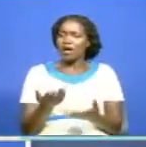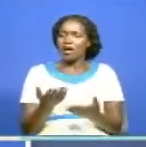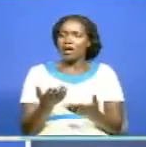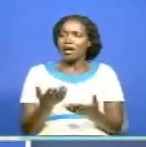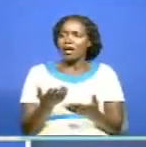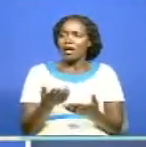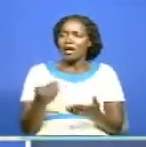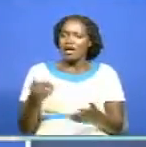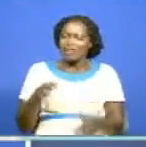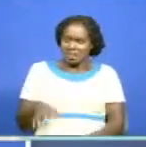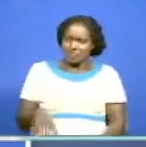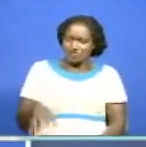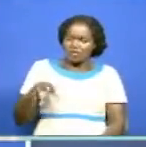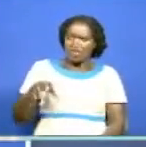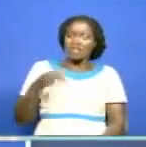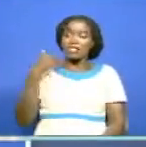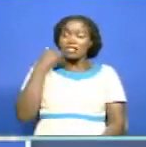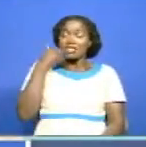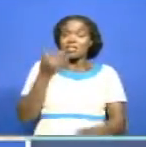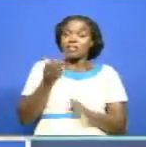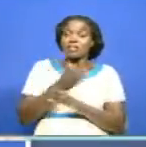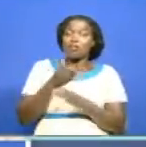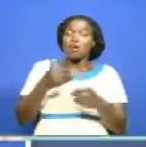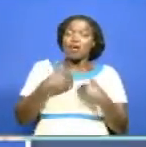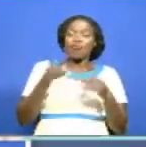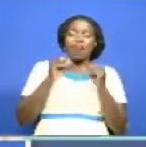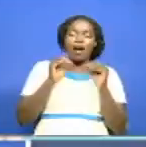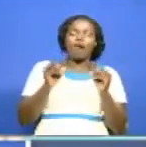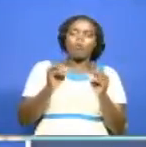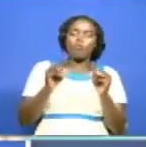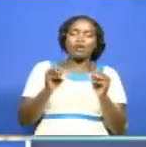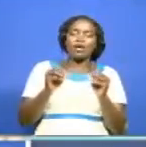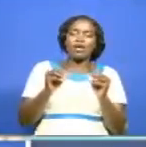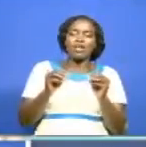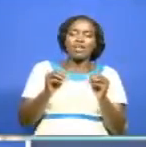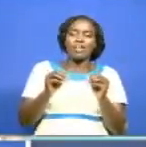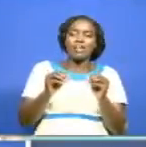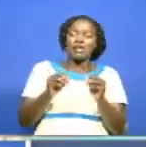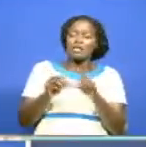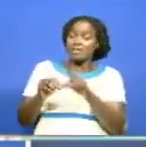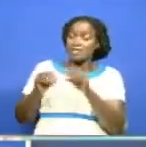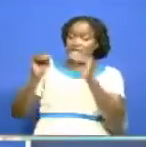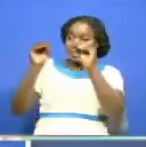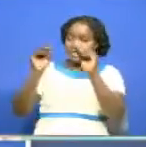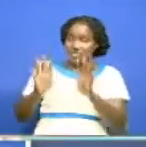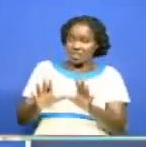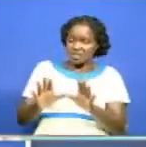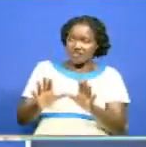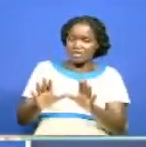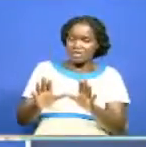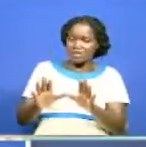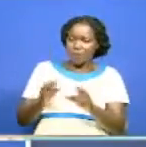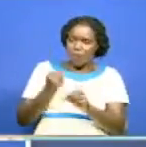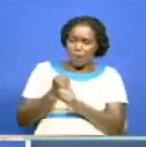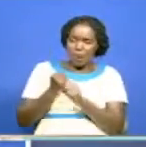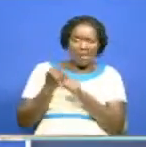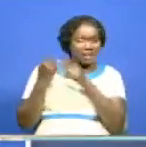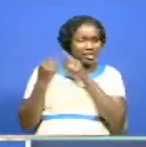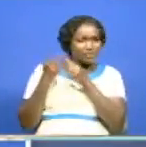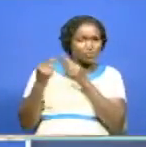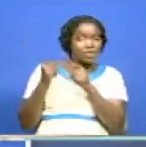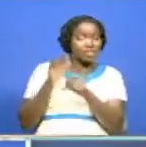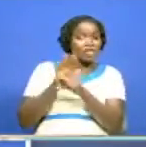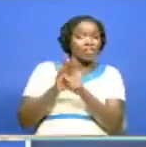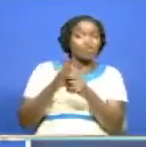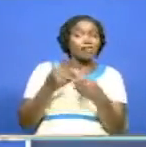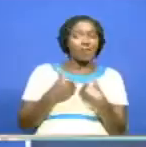wachanga wasio na magonjwa ambao wanaweza kufanya kazi. Badala ya tuwapoteze hao ambao ni walimu, ni watu ambao wamefanya kazi kwa miaka mingi